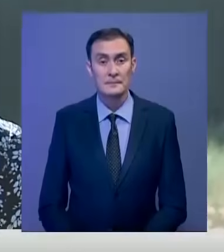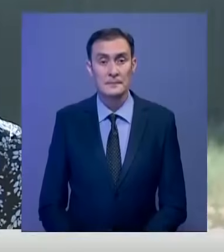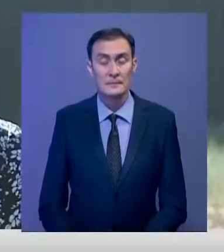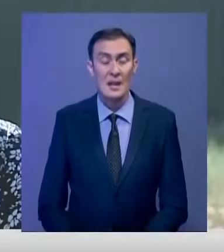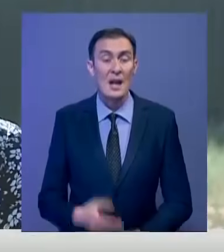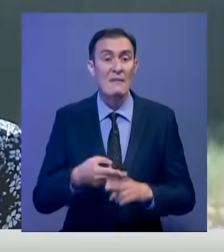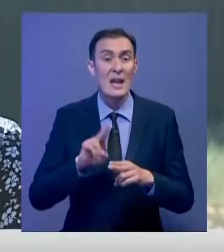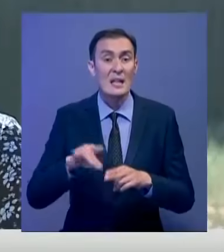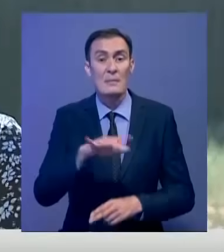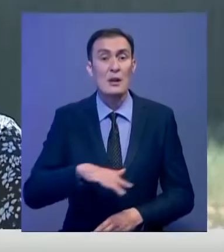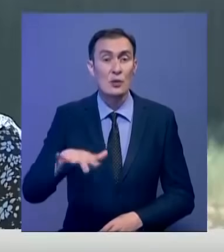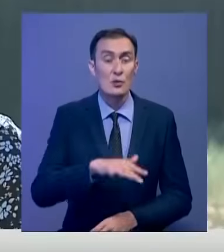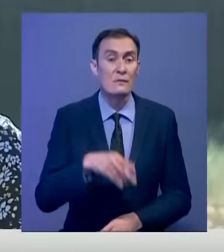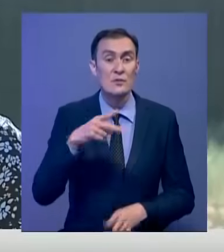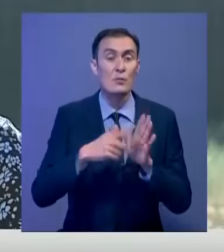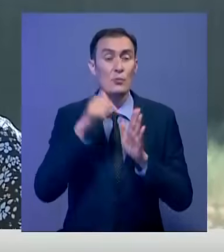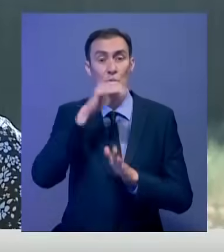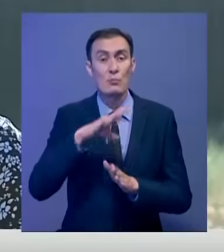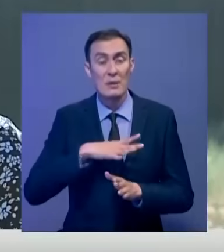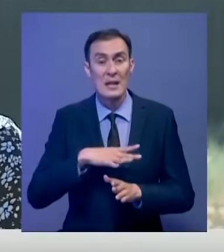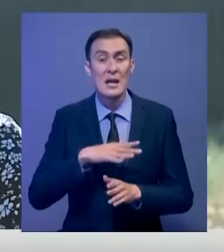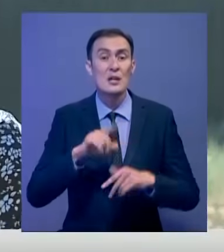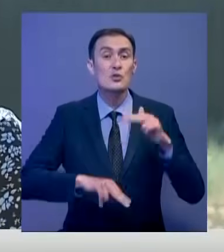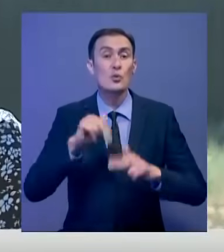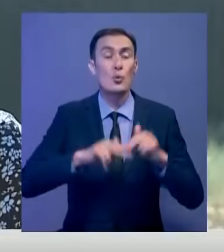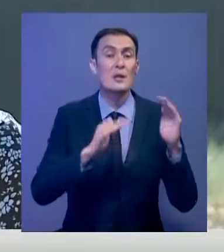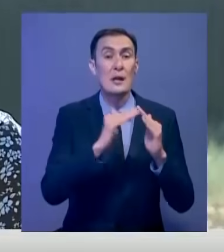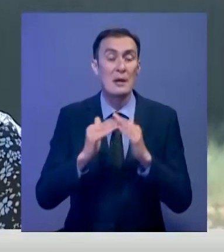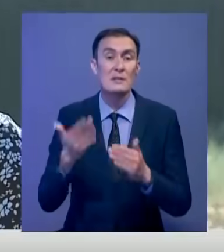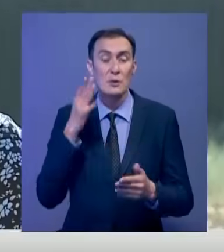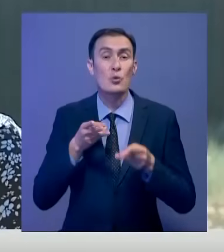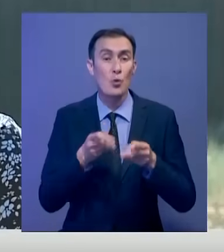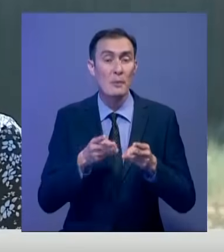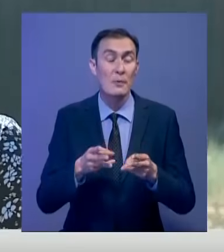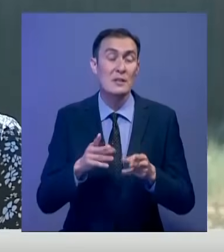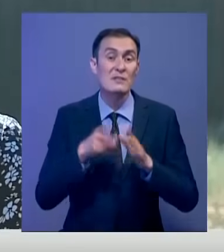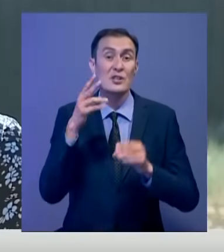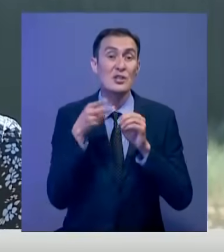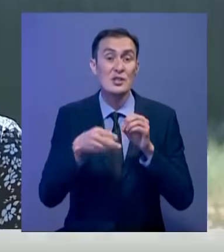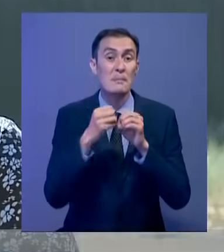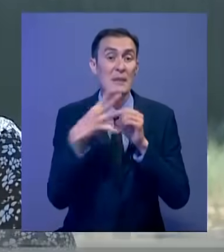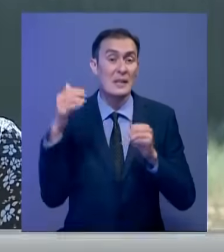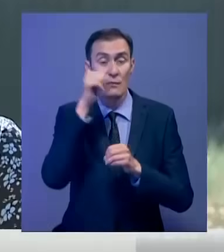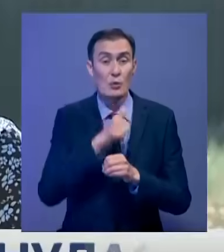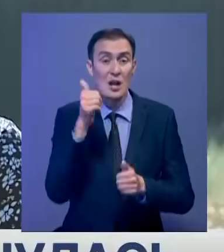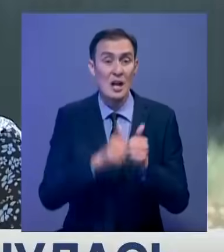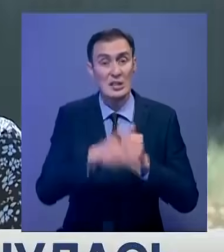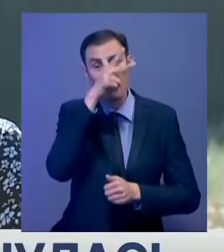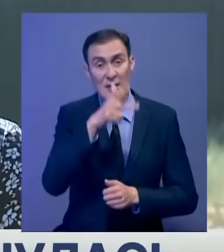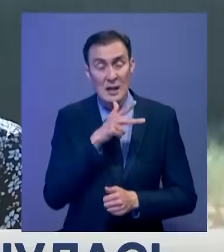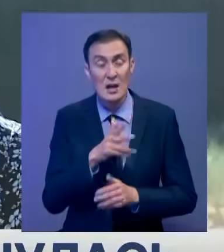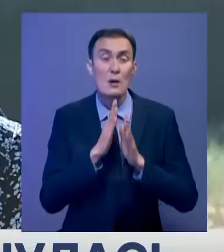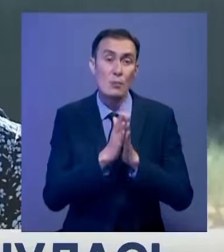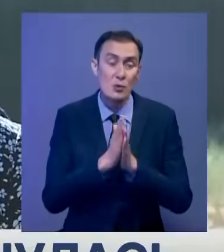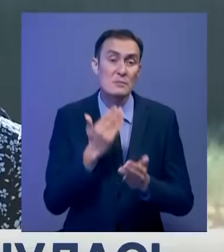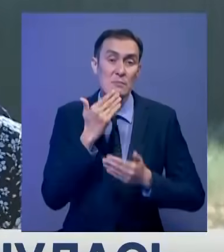В этом районе в 2007 году появились первые дома. С тех пор мы топим печи. С 2015 года ежеквартально ходим,